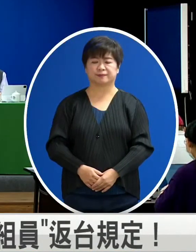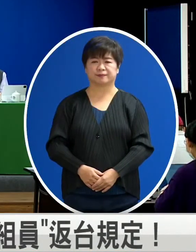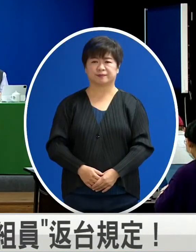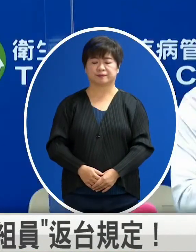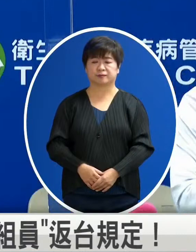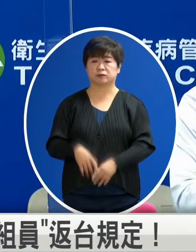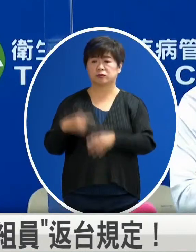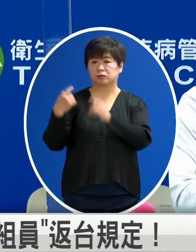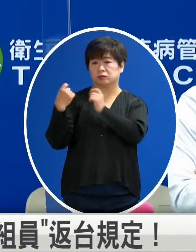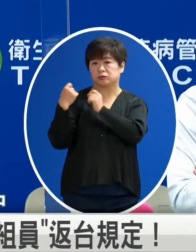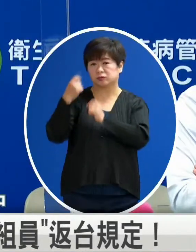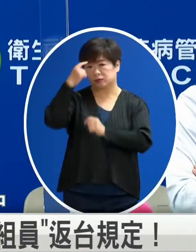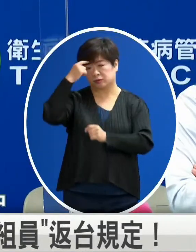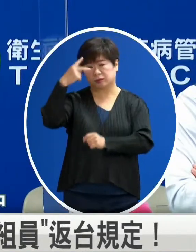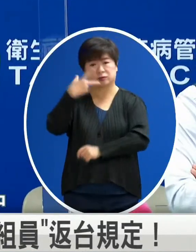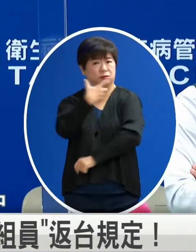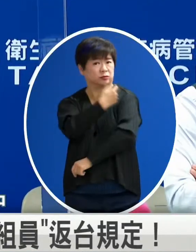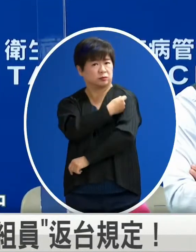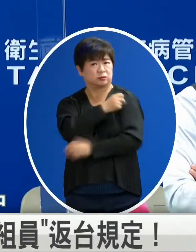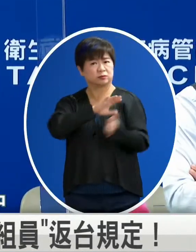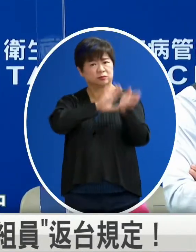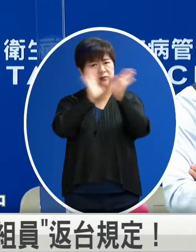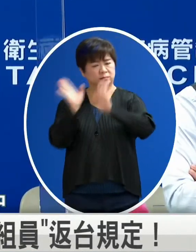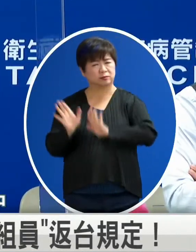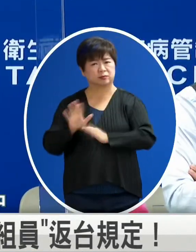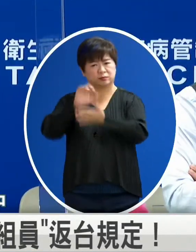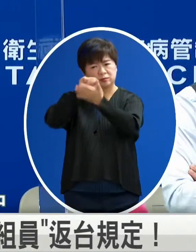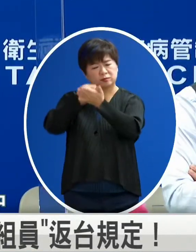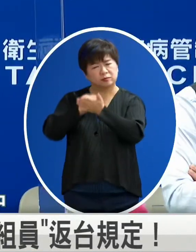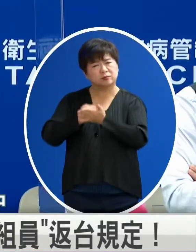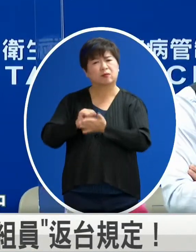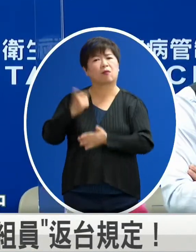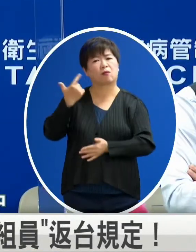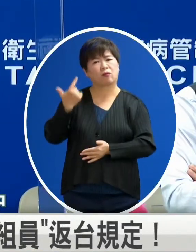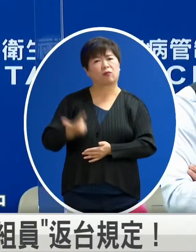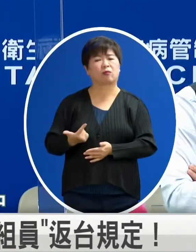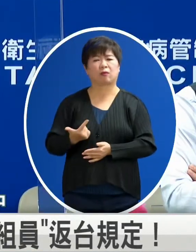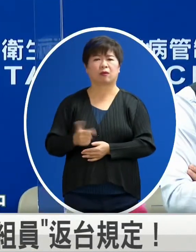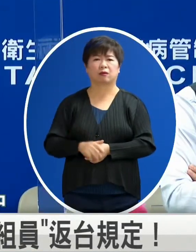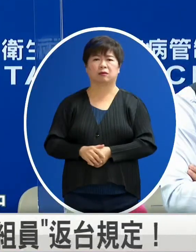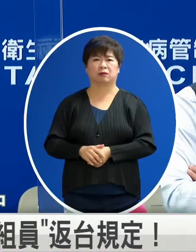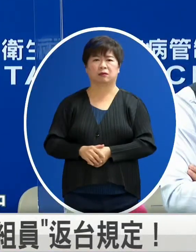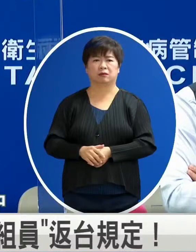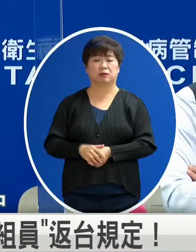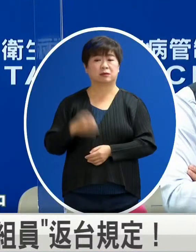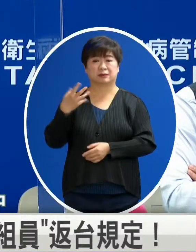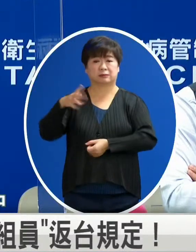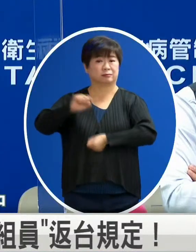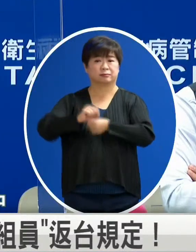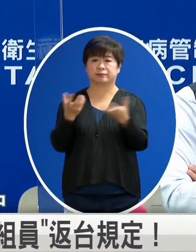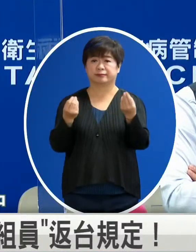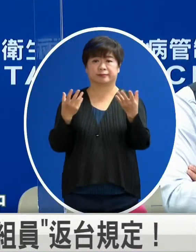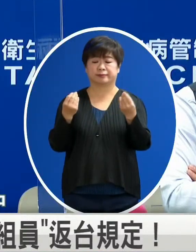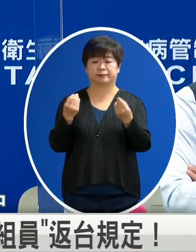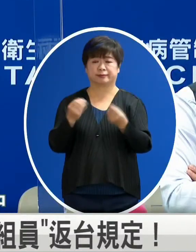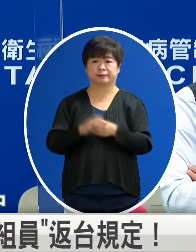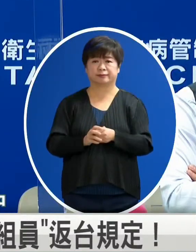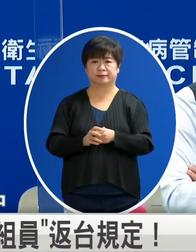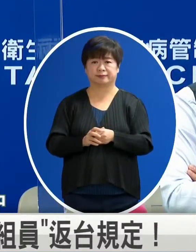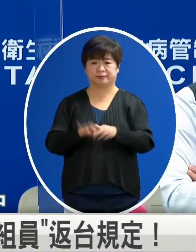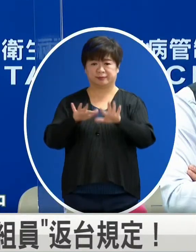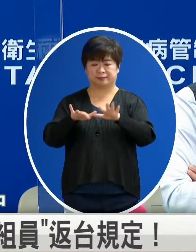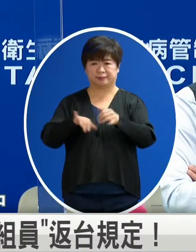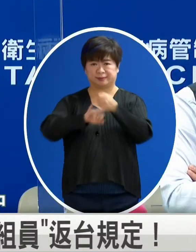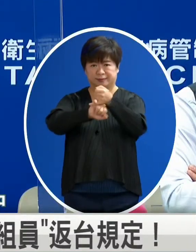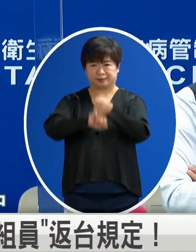哦，这两天大概施打的哈的进展都会比较慢哈，都没有排热哈，这是我们在平台上的施打